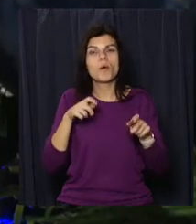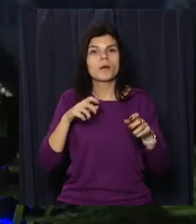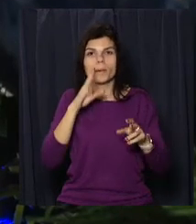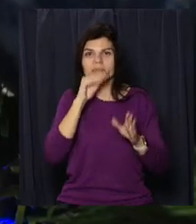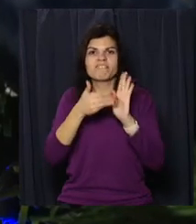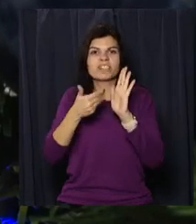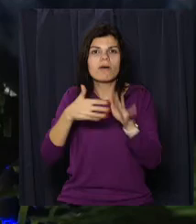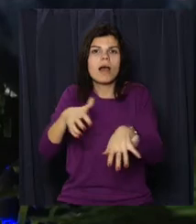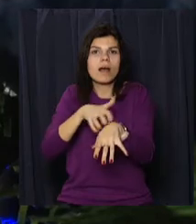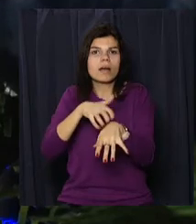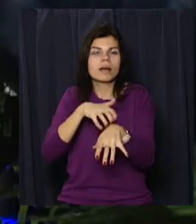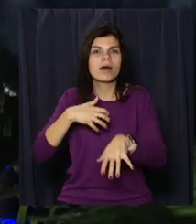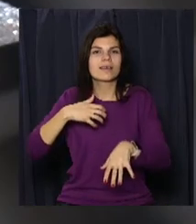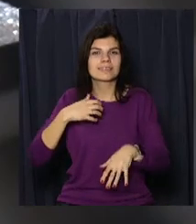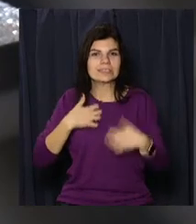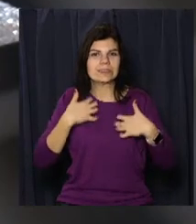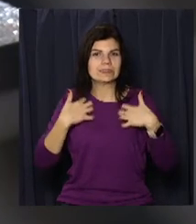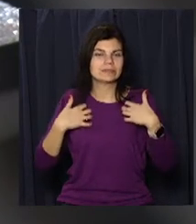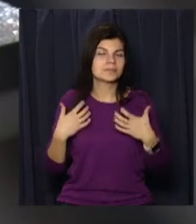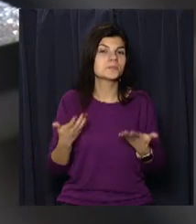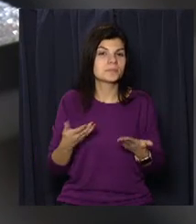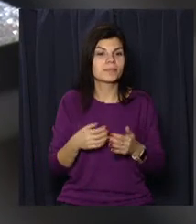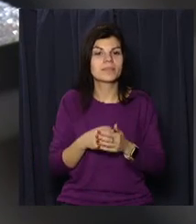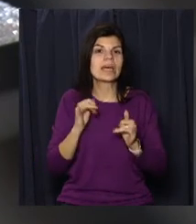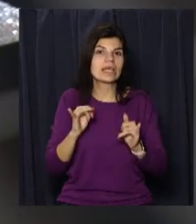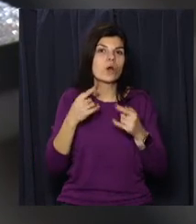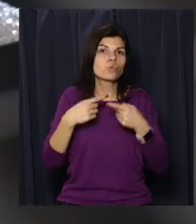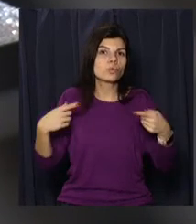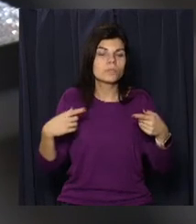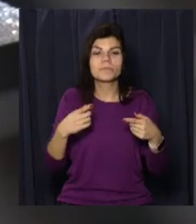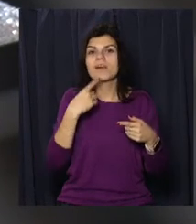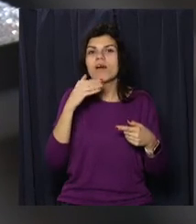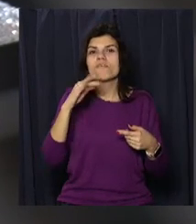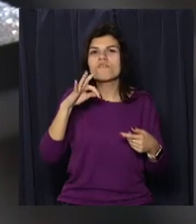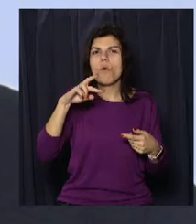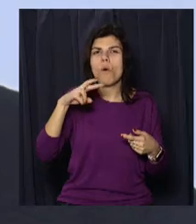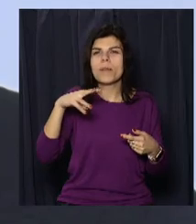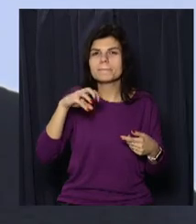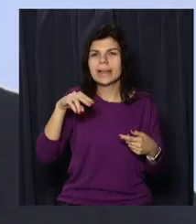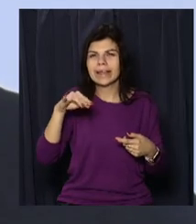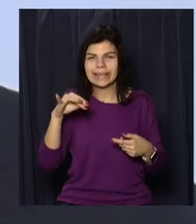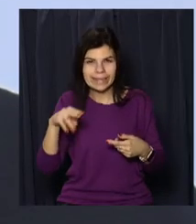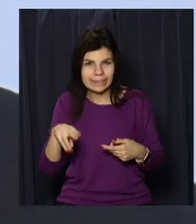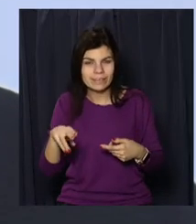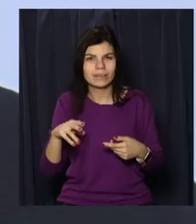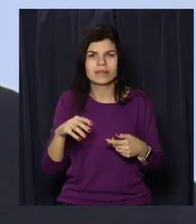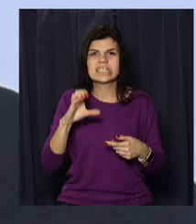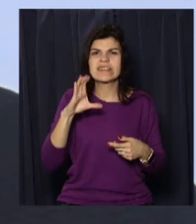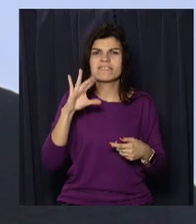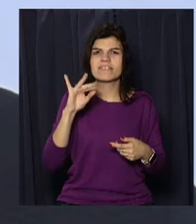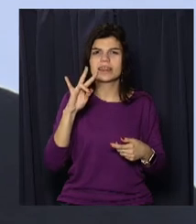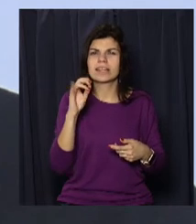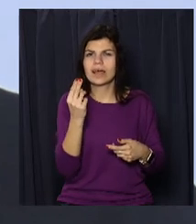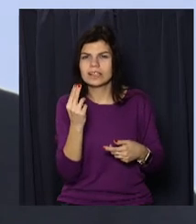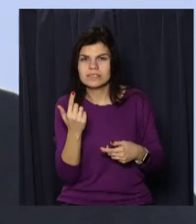призвести до більш складних захворювань. Може містити в собі фальмальдегіди, мідь, свинець і так далі, тому може